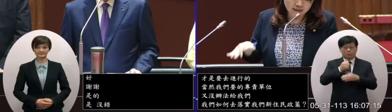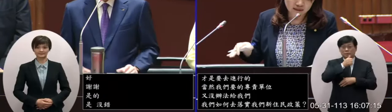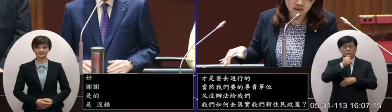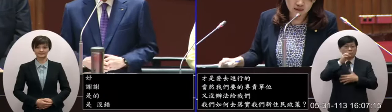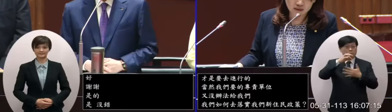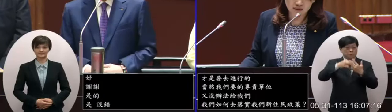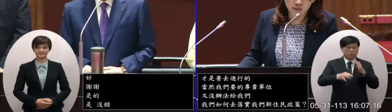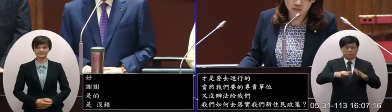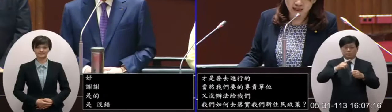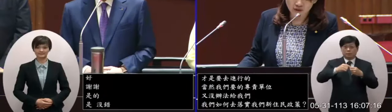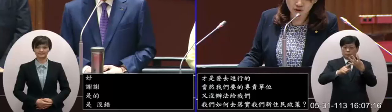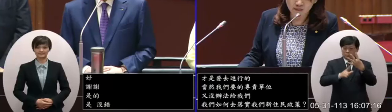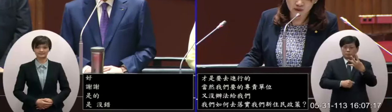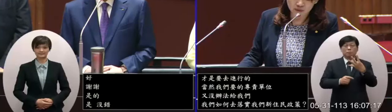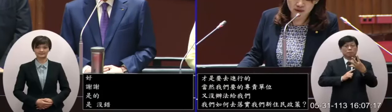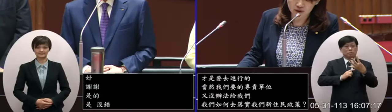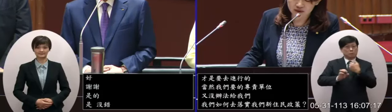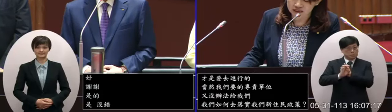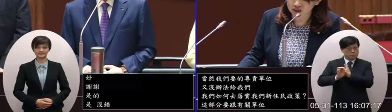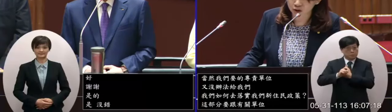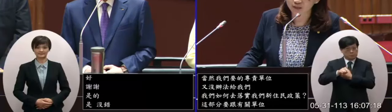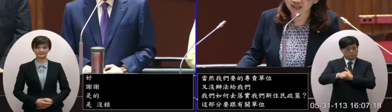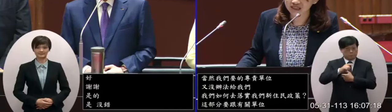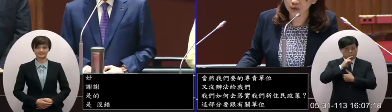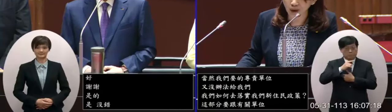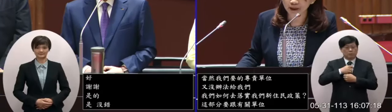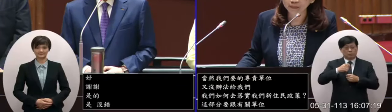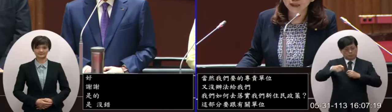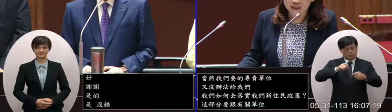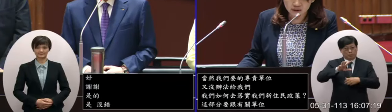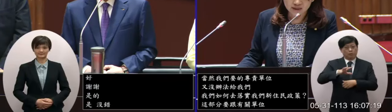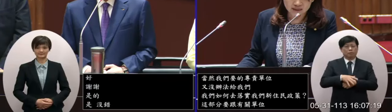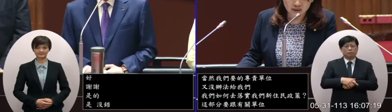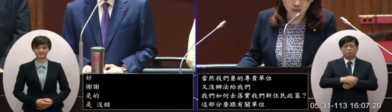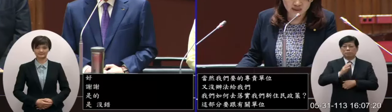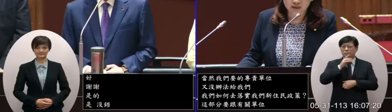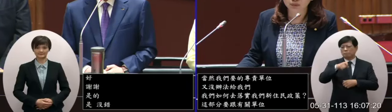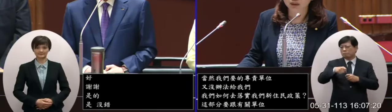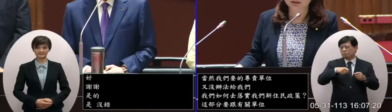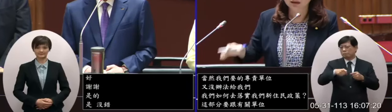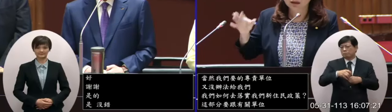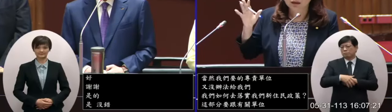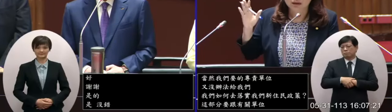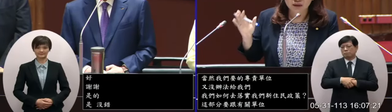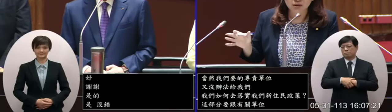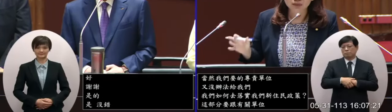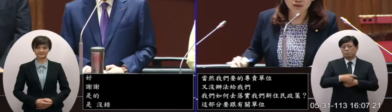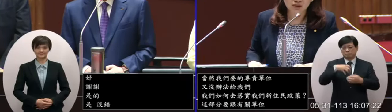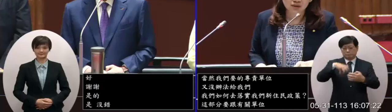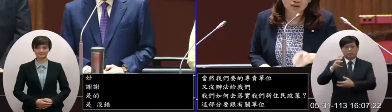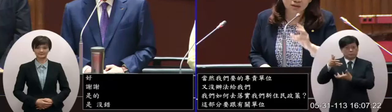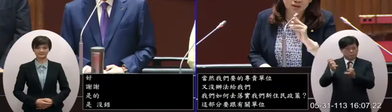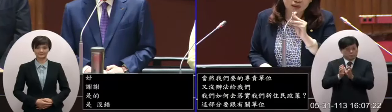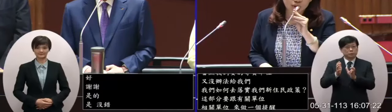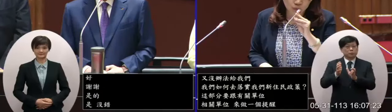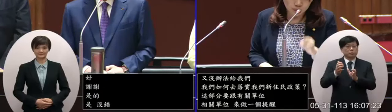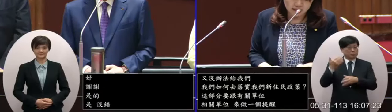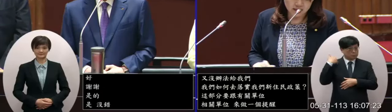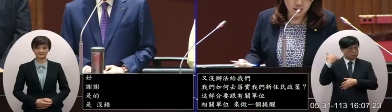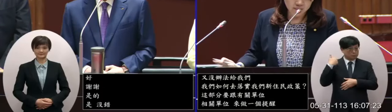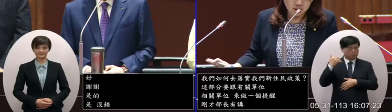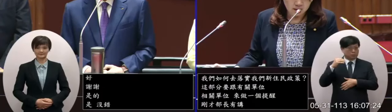那当然在今年的四月，我们开始示范通译制度精进示范计划。可是呢，这个计划其实我跟内政部其实也是之前